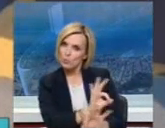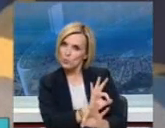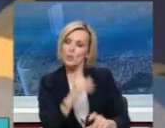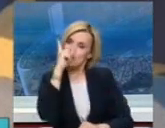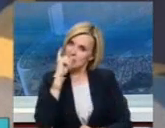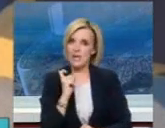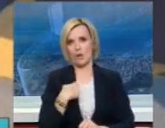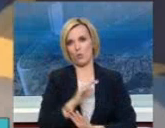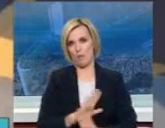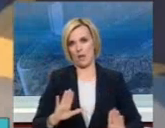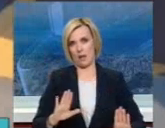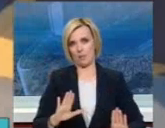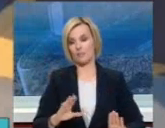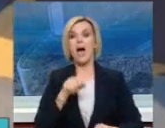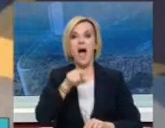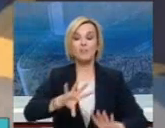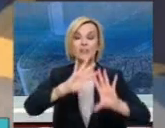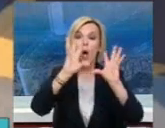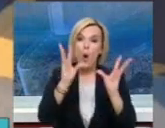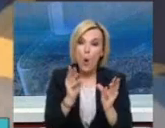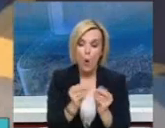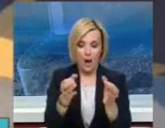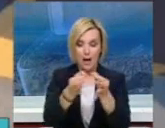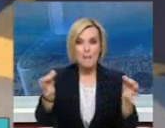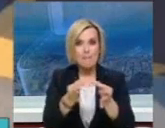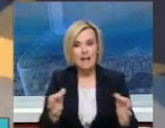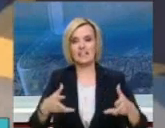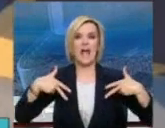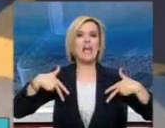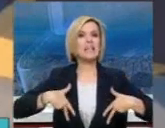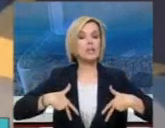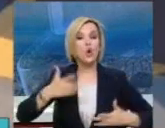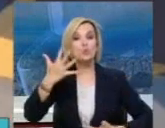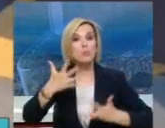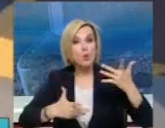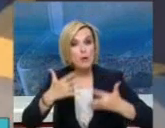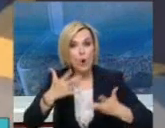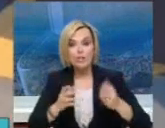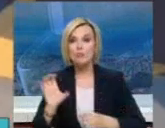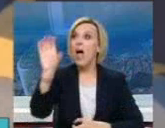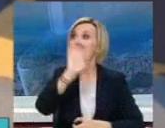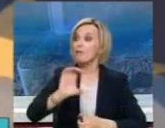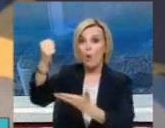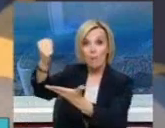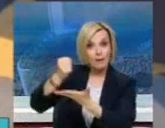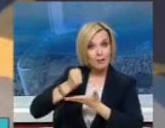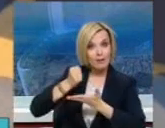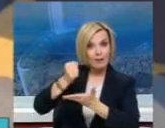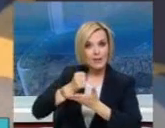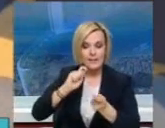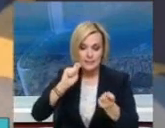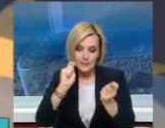Πρωθυπουργός, το σύνολο των μέτρων από τον κρατικό προϋπολογισμό και ευρωπαϊκούς πόρους διαμορφώνεται